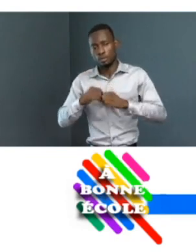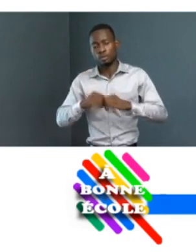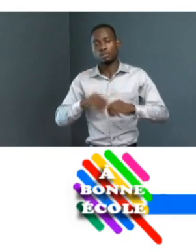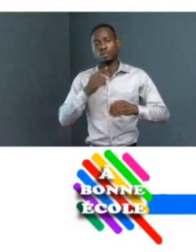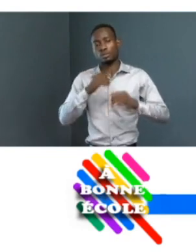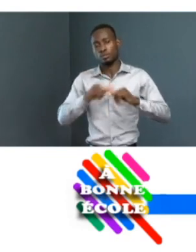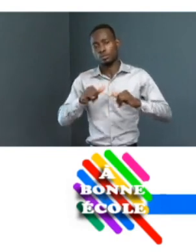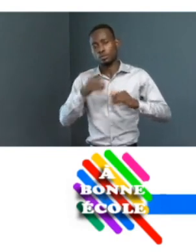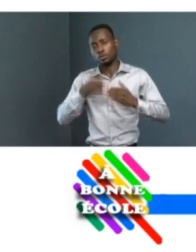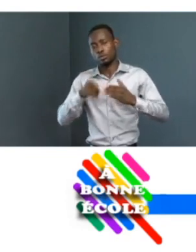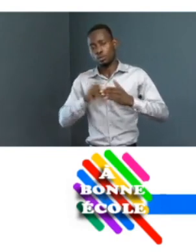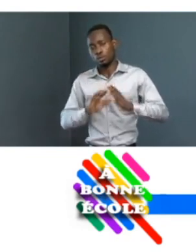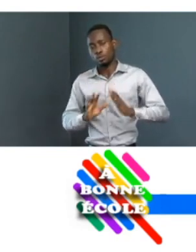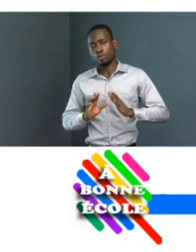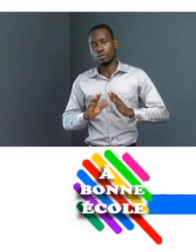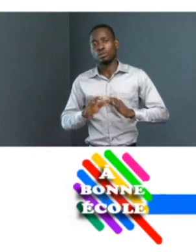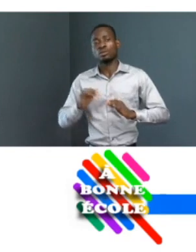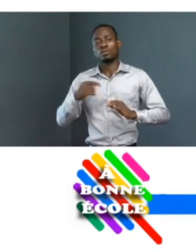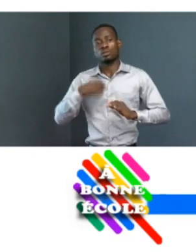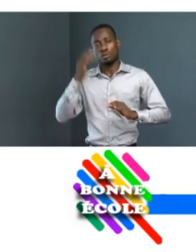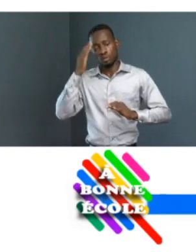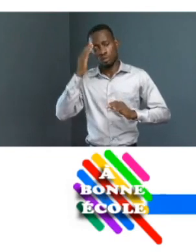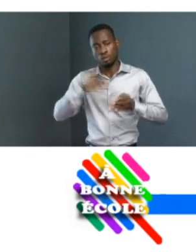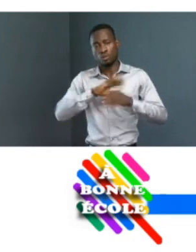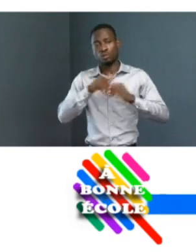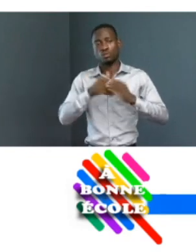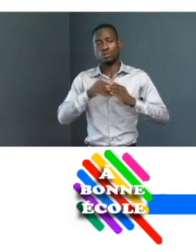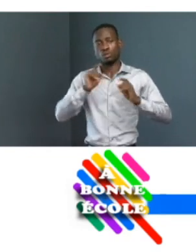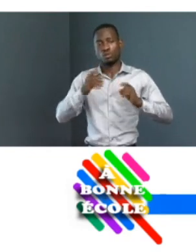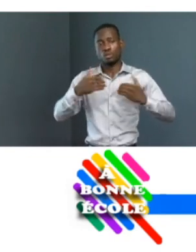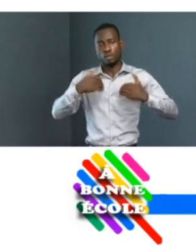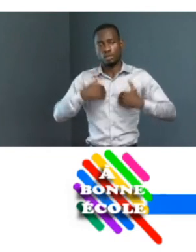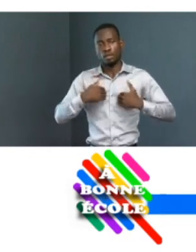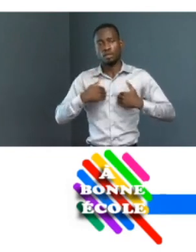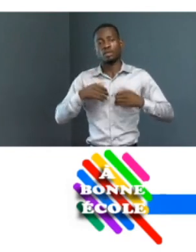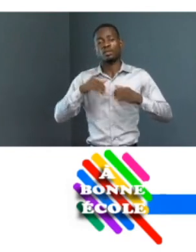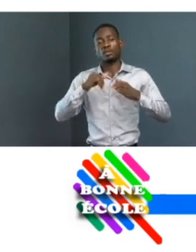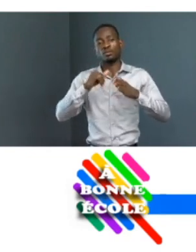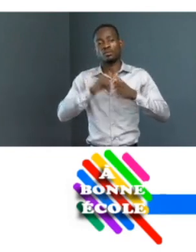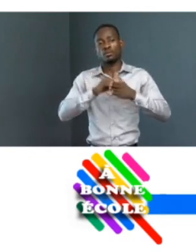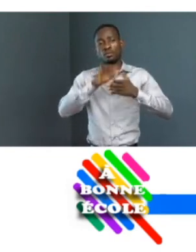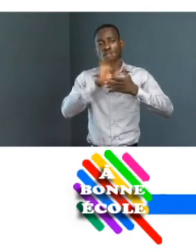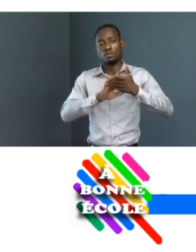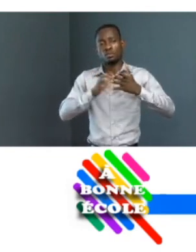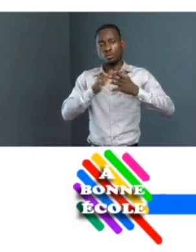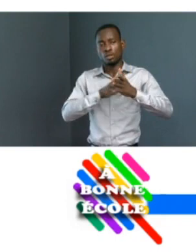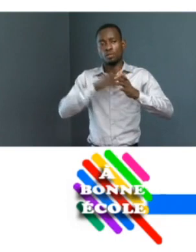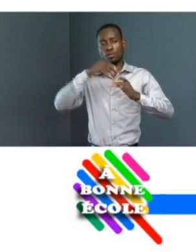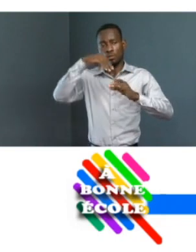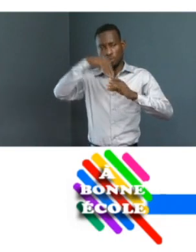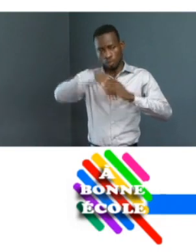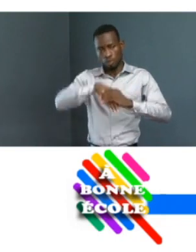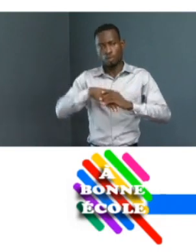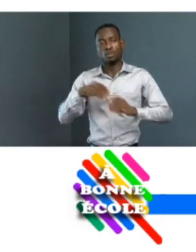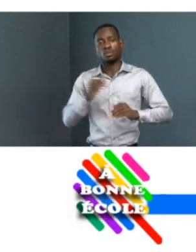correction. J'espère que, et je crois que tout le monde doit avoir ce tableau récapitulatif dans